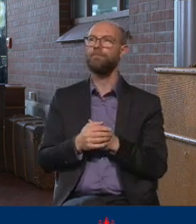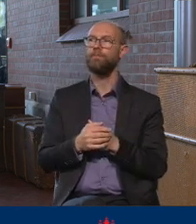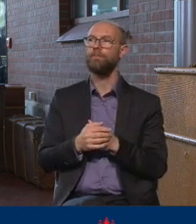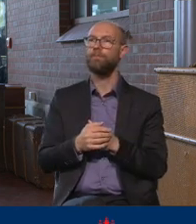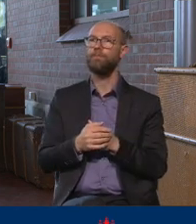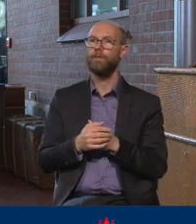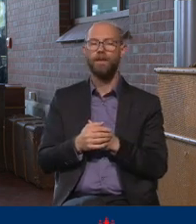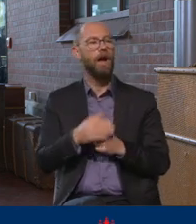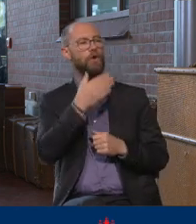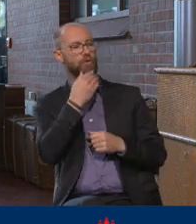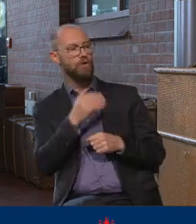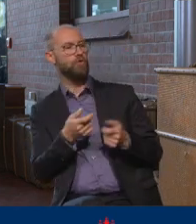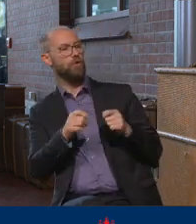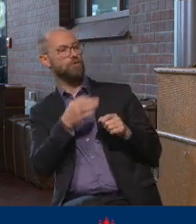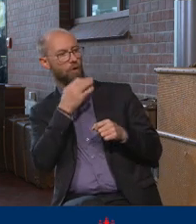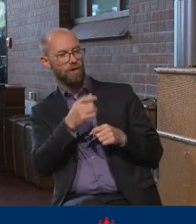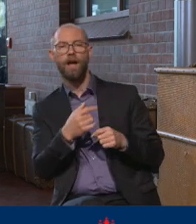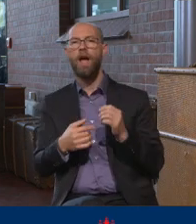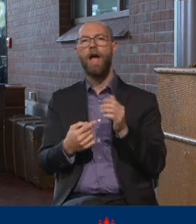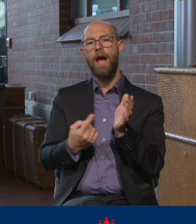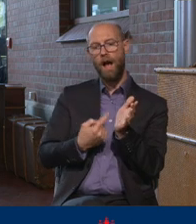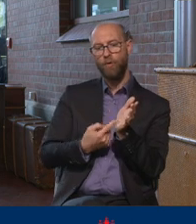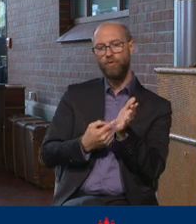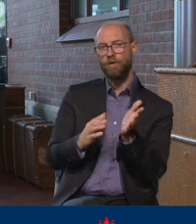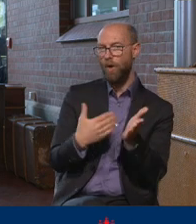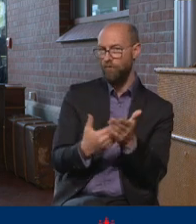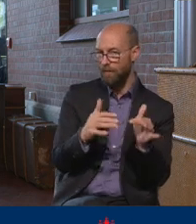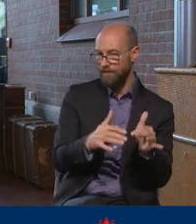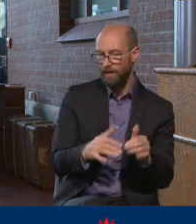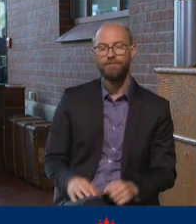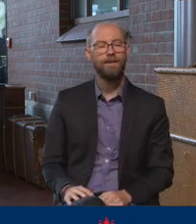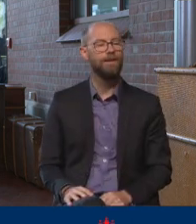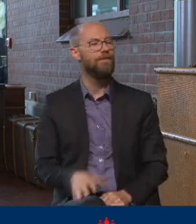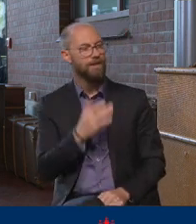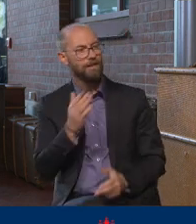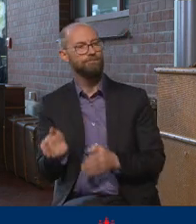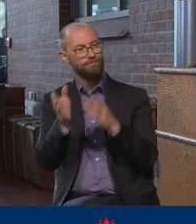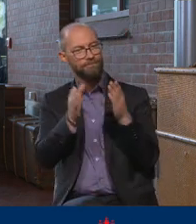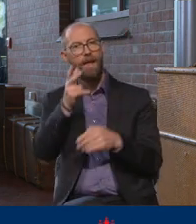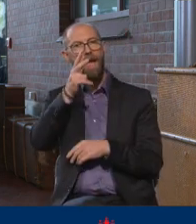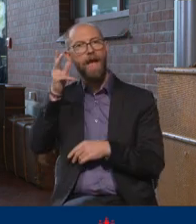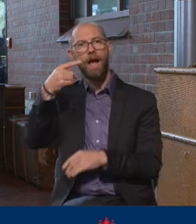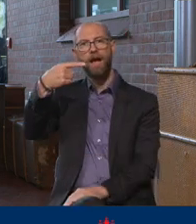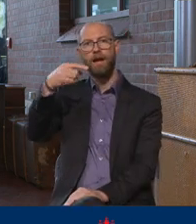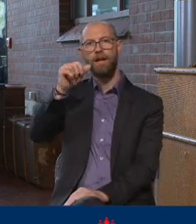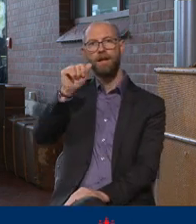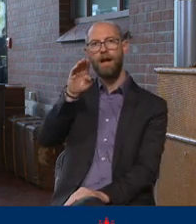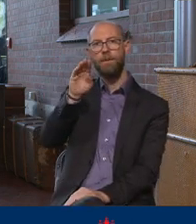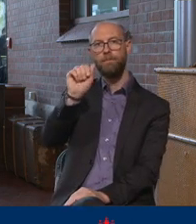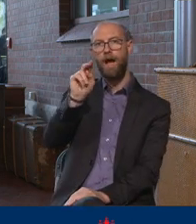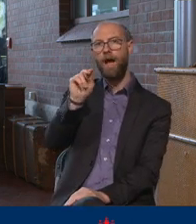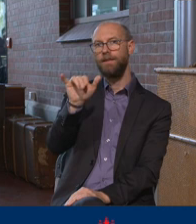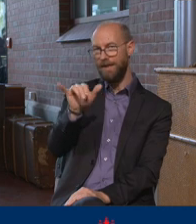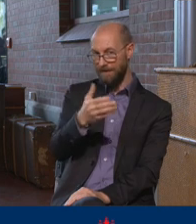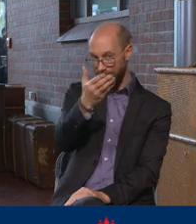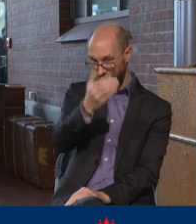herausfordernde aufgabe heran bitteschön dank sehr geehrte damen und herren die